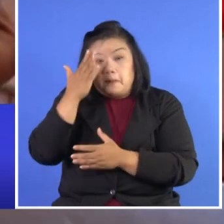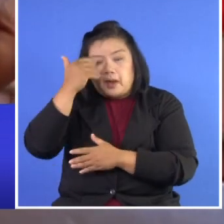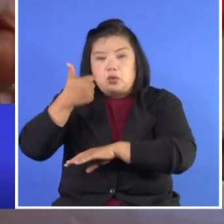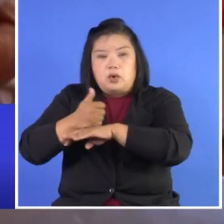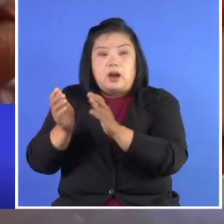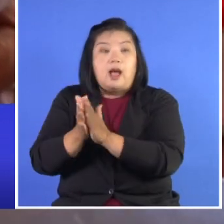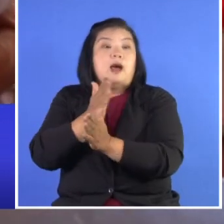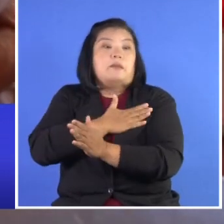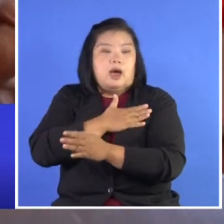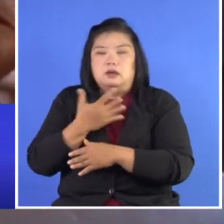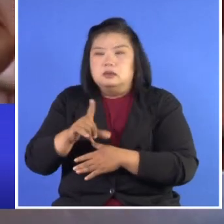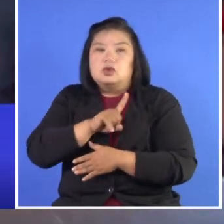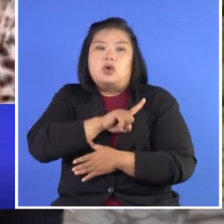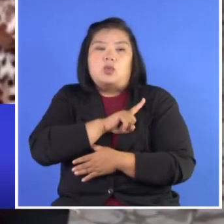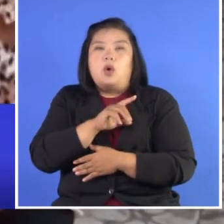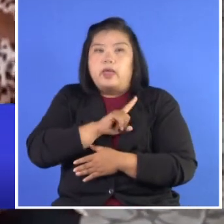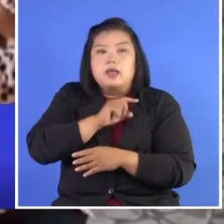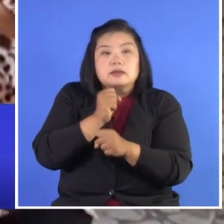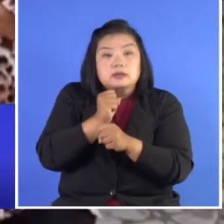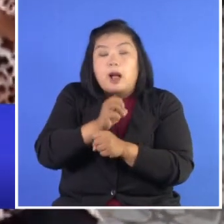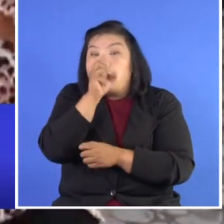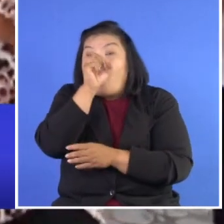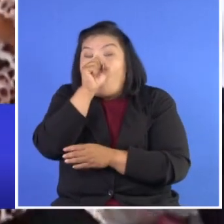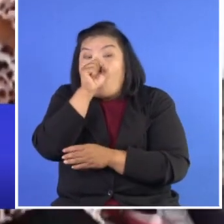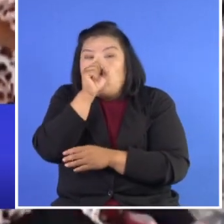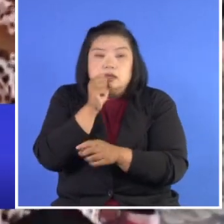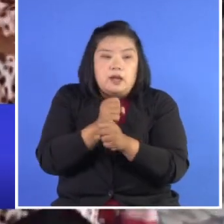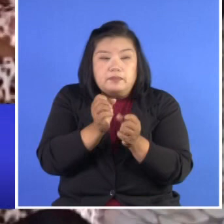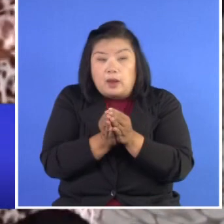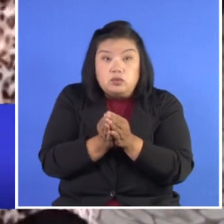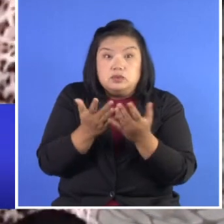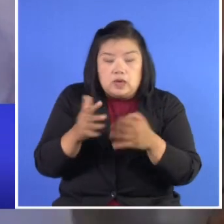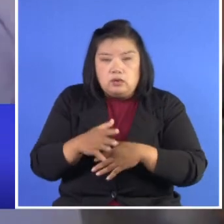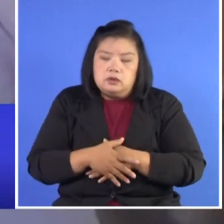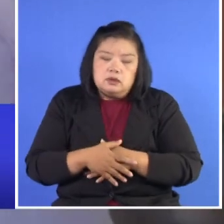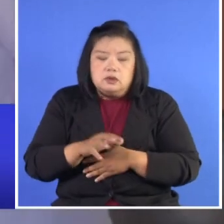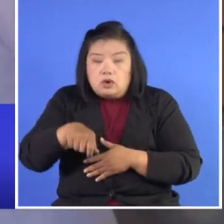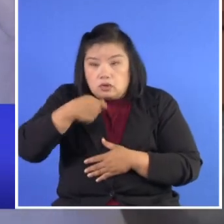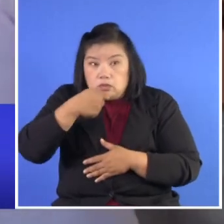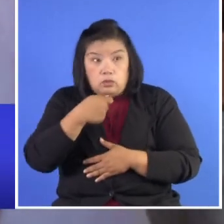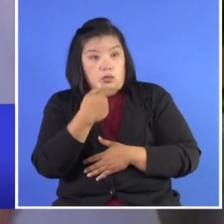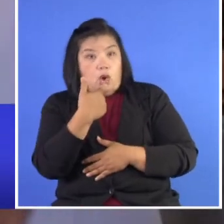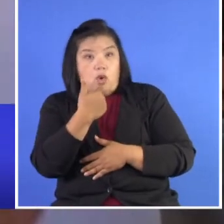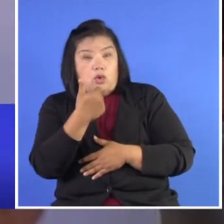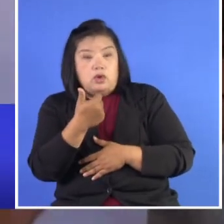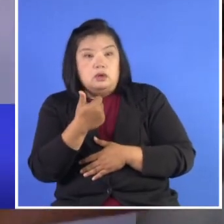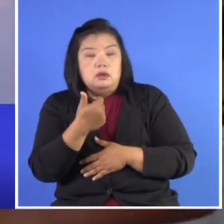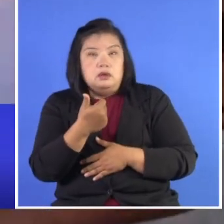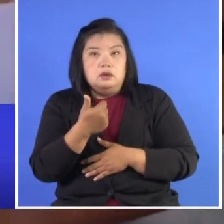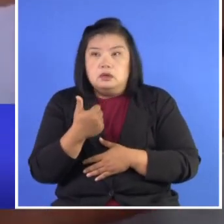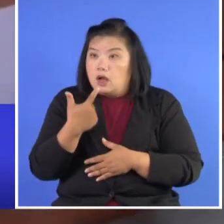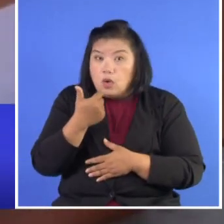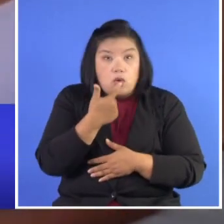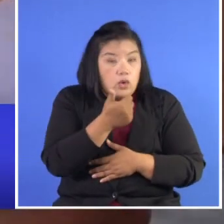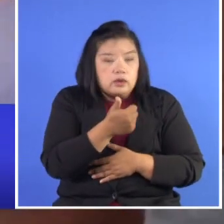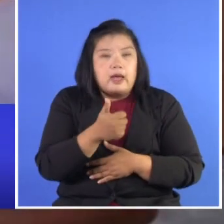ให้สามเณรที่มาบวชภาคฤดูร้อนที่วัดได้ฉันปรากฏว่าอร่อยพออร่อยปุ๊บอ่ะโยมชิมหน่อยอร่อยไหมโยมก็บอกอร่อย